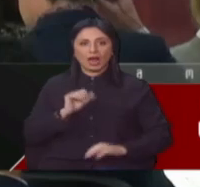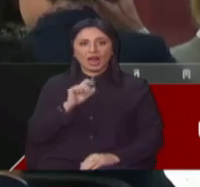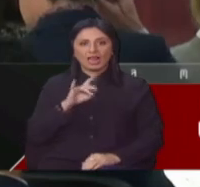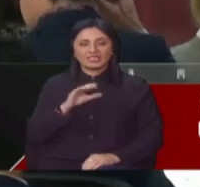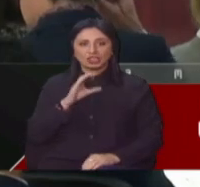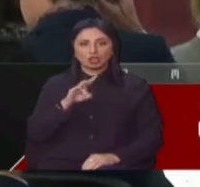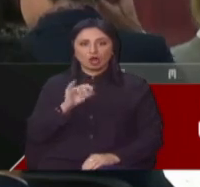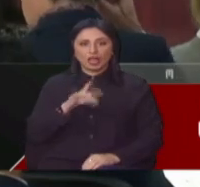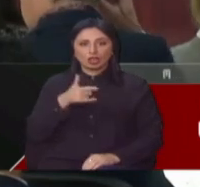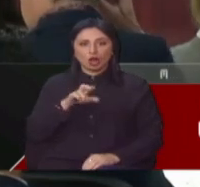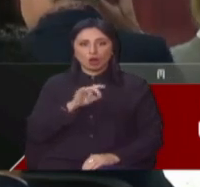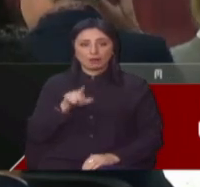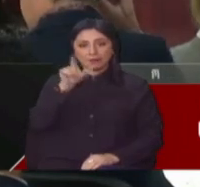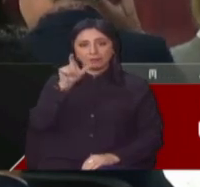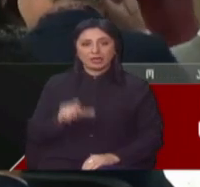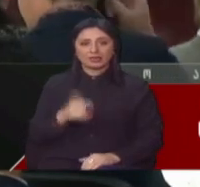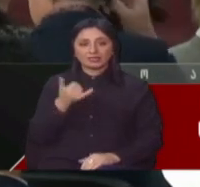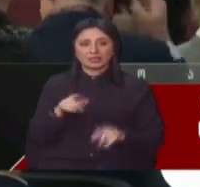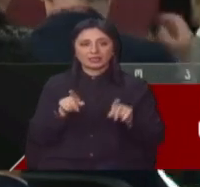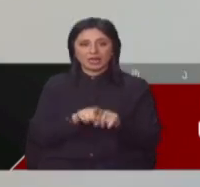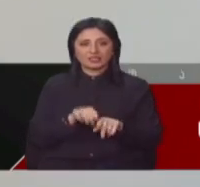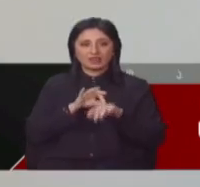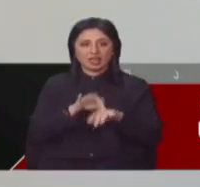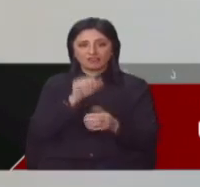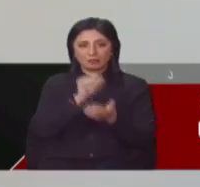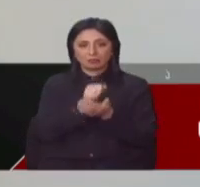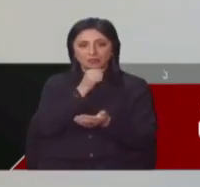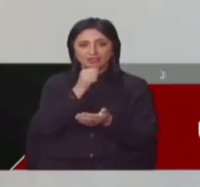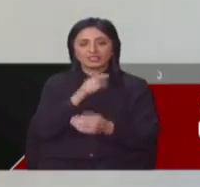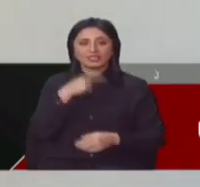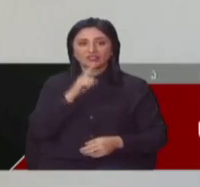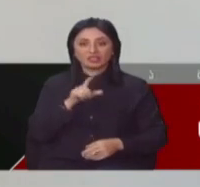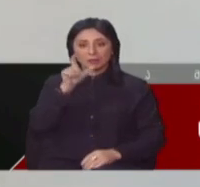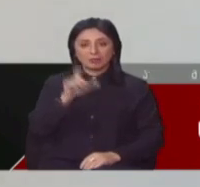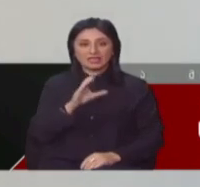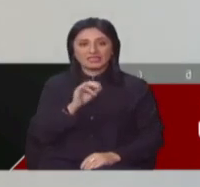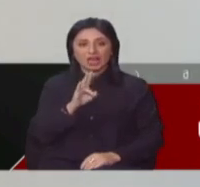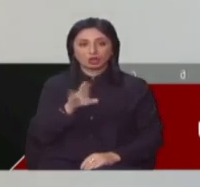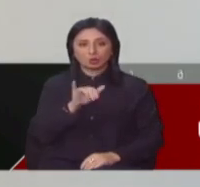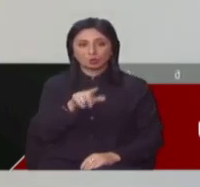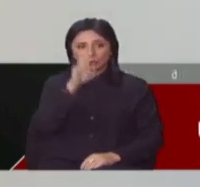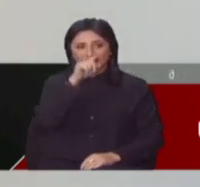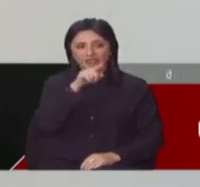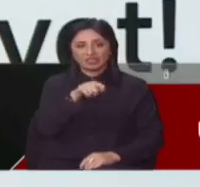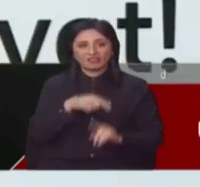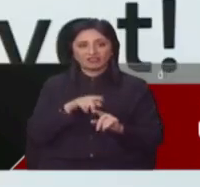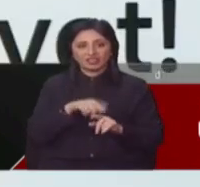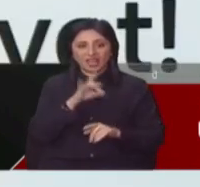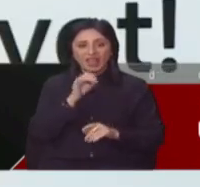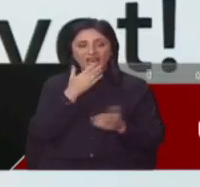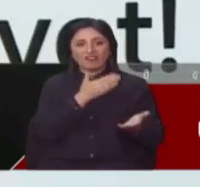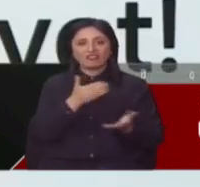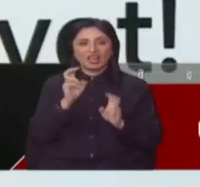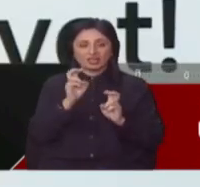ალექსანდრე სტოიანოგლო. მან დღეს ასევე გამართა ბრიფინგი და თქვა, რომ მან სანდუს მთავრობის მიერ ორგანიზებულ